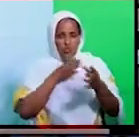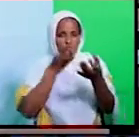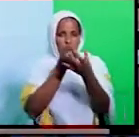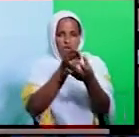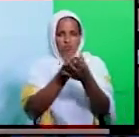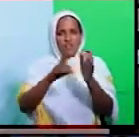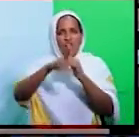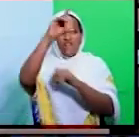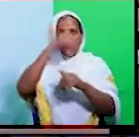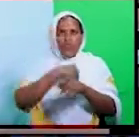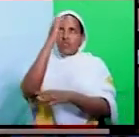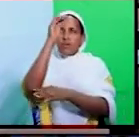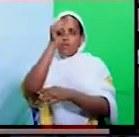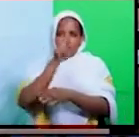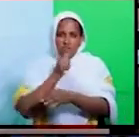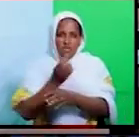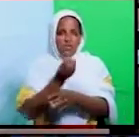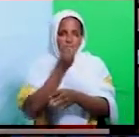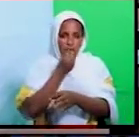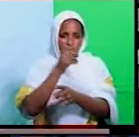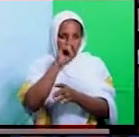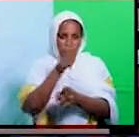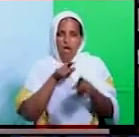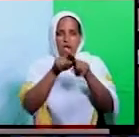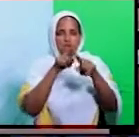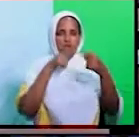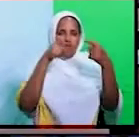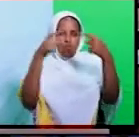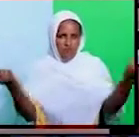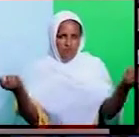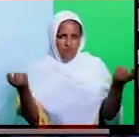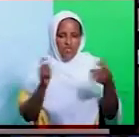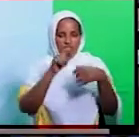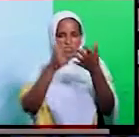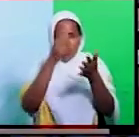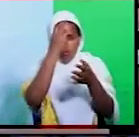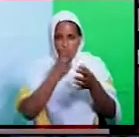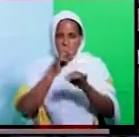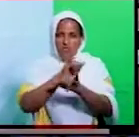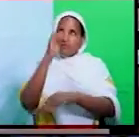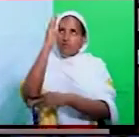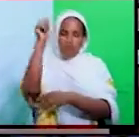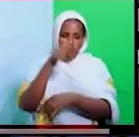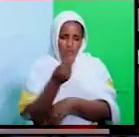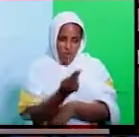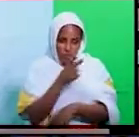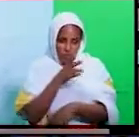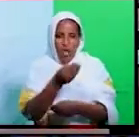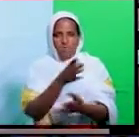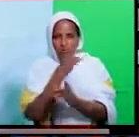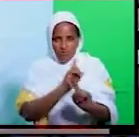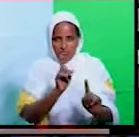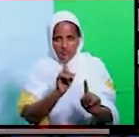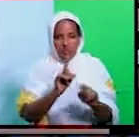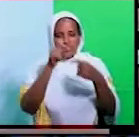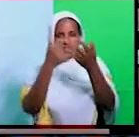እየተባለ ሲታደግ ነው ወደዛ መድረስ የሚቻለው እንጂ ቃሉን በማንበብ ብቻ እንደ ሙሴ እንደ ኤልያስ እንደ ጴጥሮስ እንደ ዮሐንስ እንደ ያዕቆብ ደብረ ታቦር ውስጥ መሆን